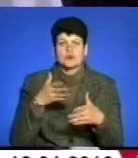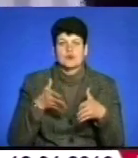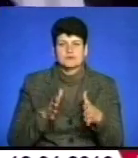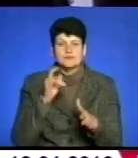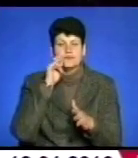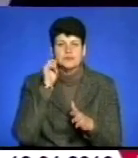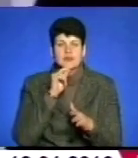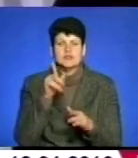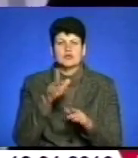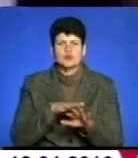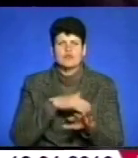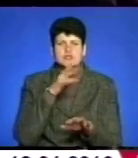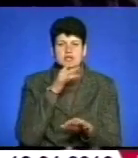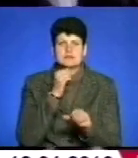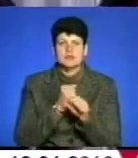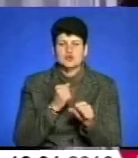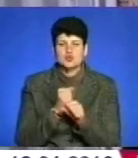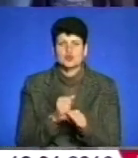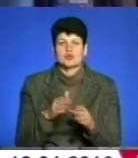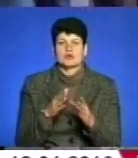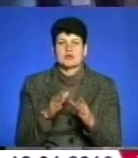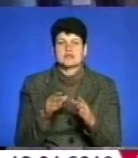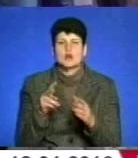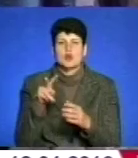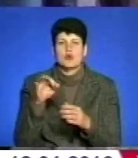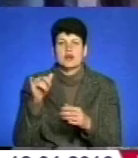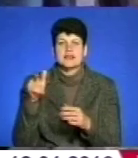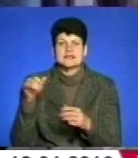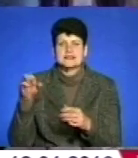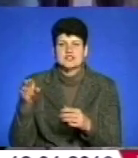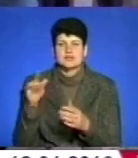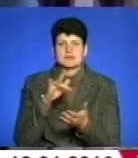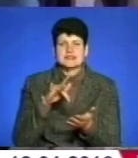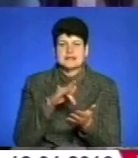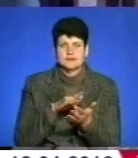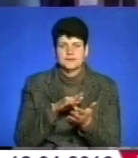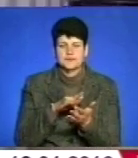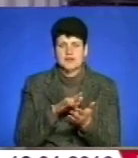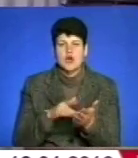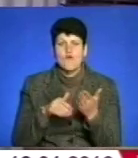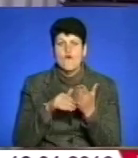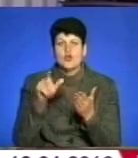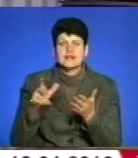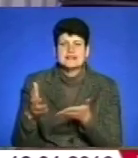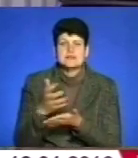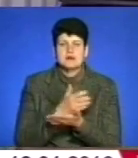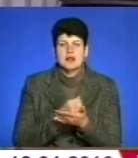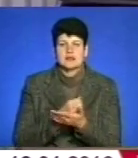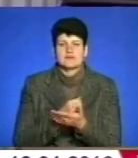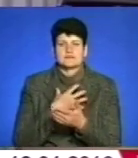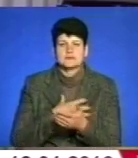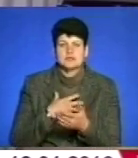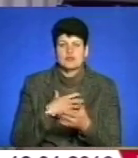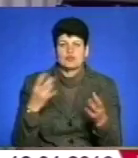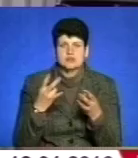тривалий час співпрацюють логістичний центр допомоги бійцям АТО і всеукраїнська мережа «Вільні люди». Волонтери зібрали інформацію про актуальні потреби